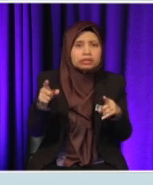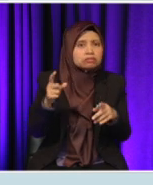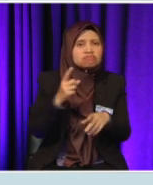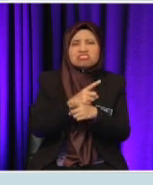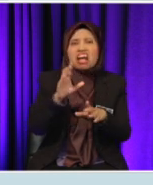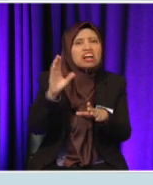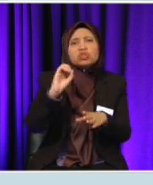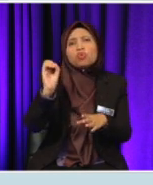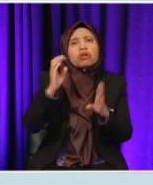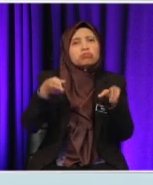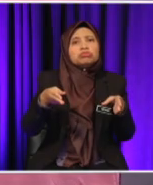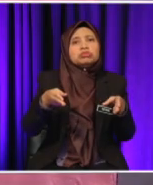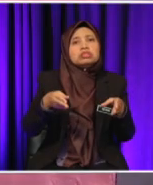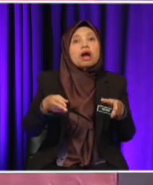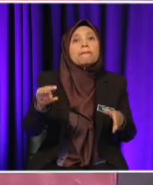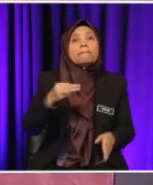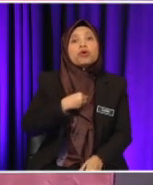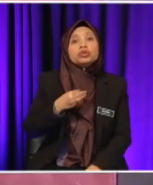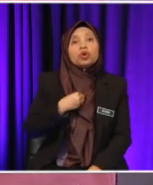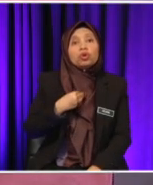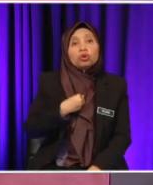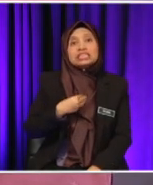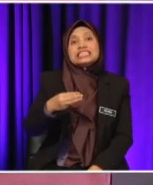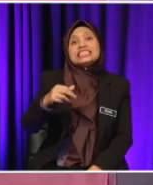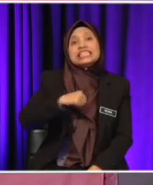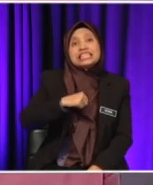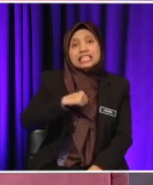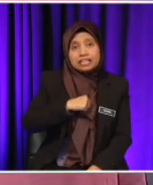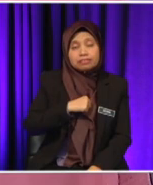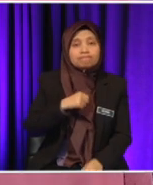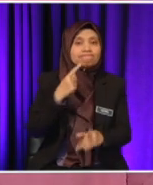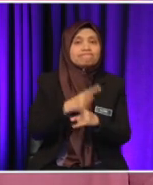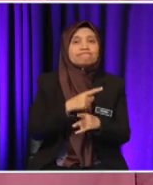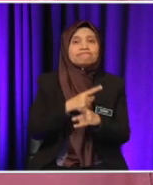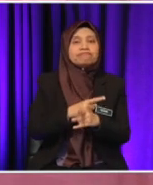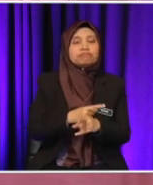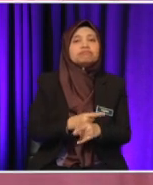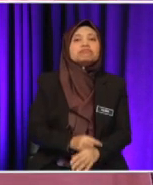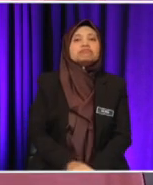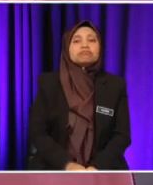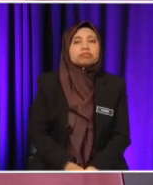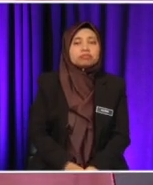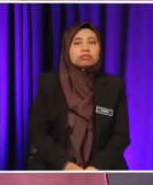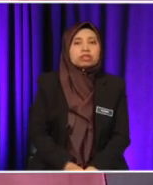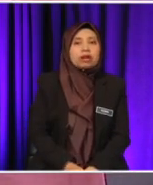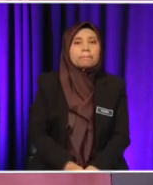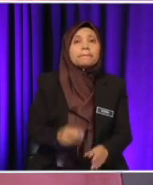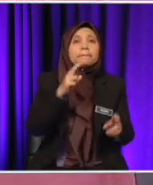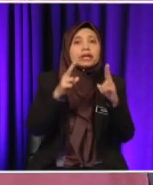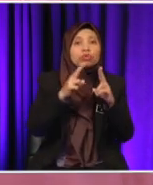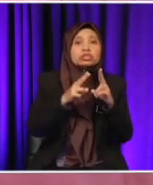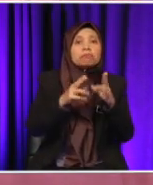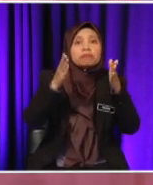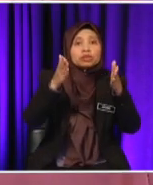dia monolog bercakap secara sendiri oke betul jawabannya adalah menolak ee itu pengucapan